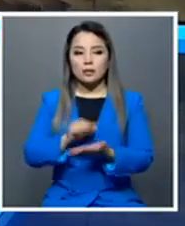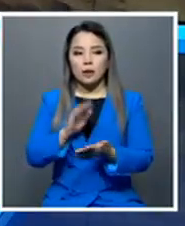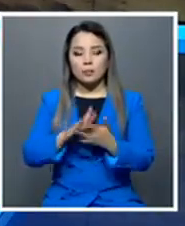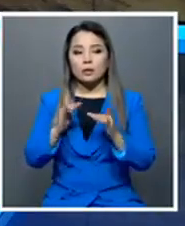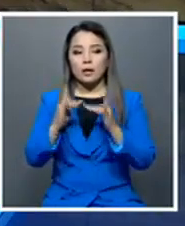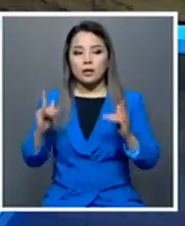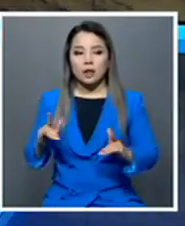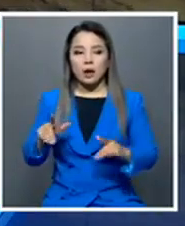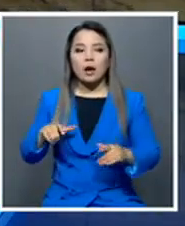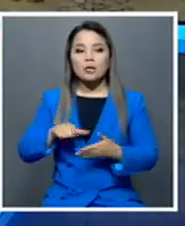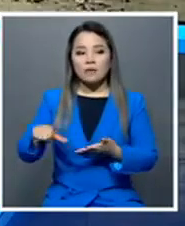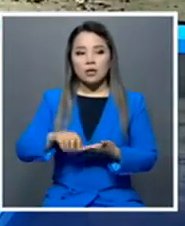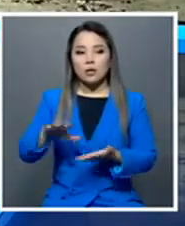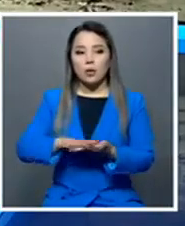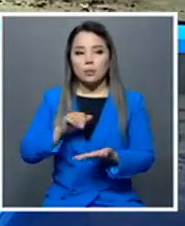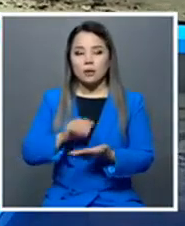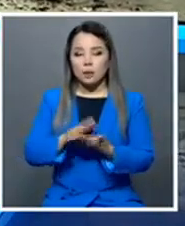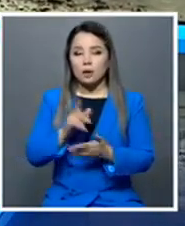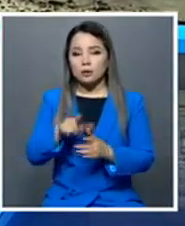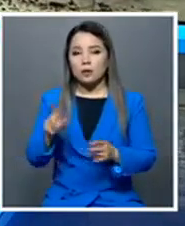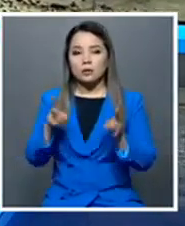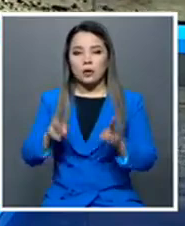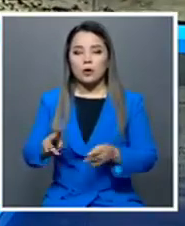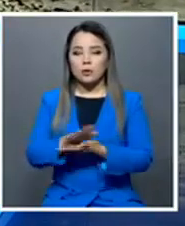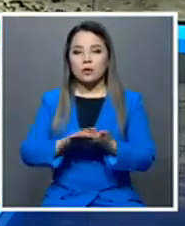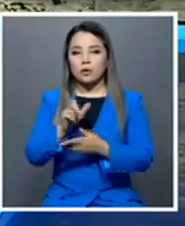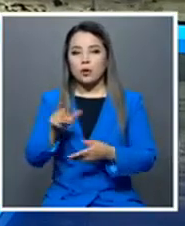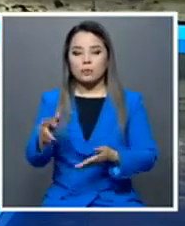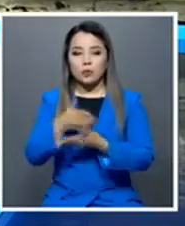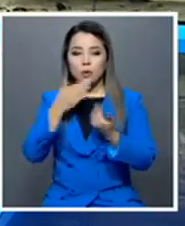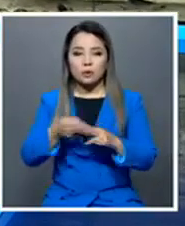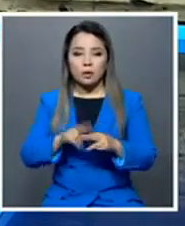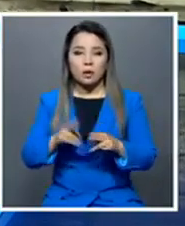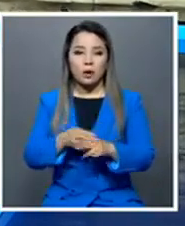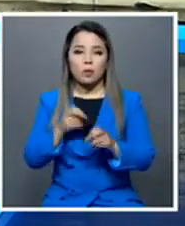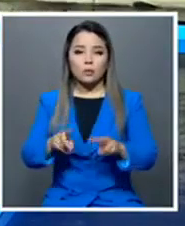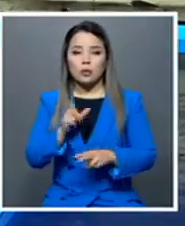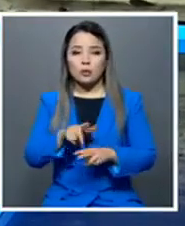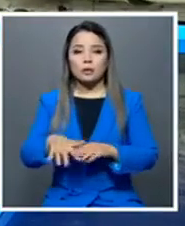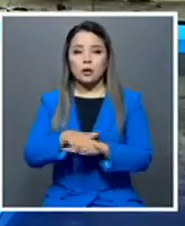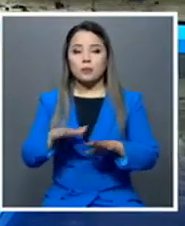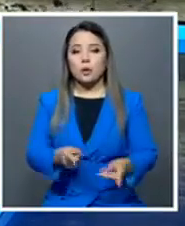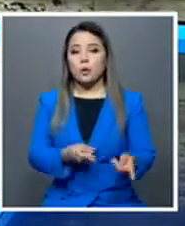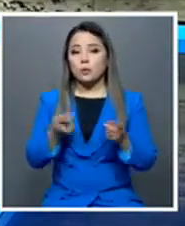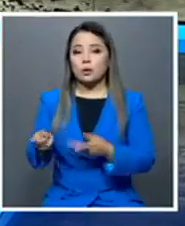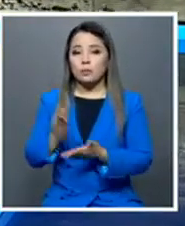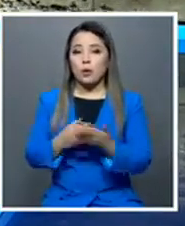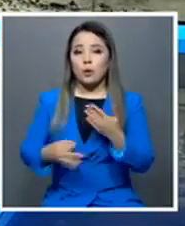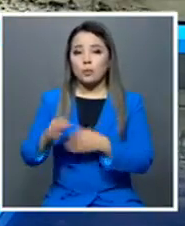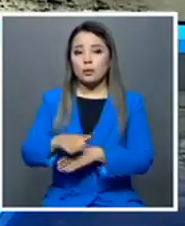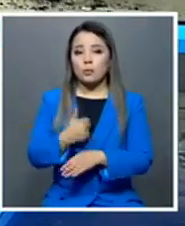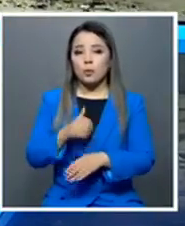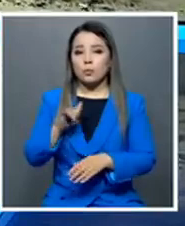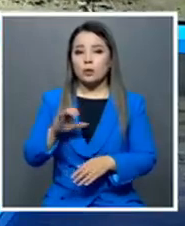асфальт опырылып жатыр. Зардап шеккендер жоқ. Түннен бері аймақта халықты қауіпсіз жерге көшіру жұмыстары қолға алынған. Облыс әкімі Өмірзақ